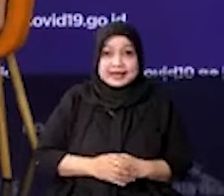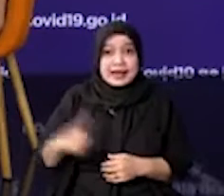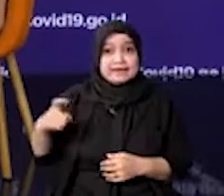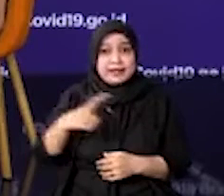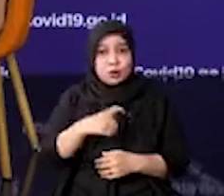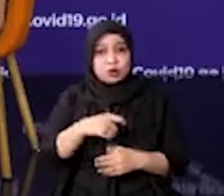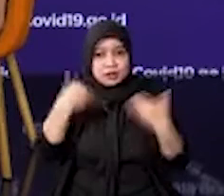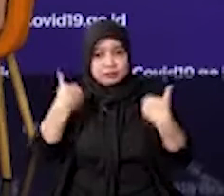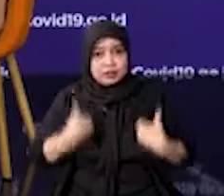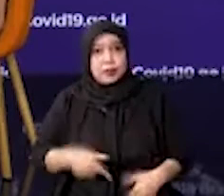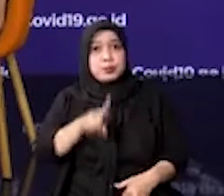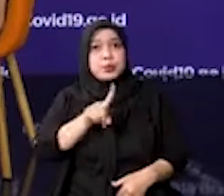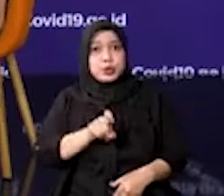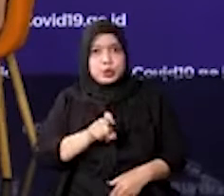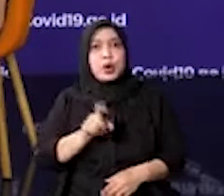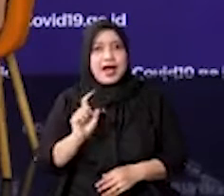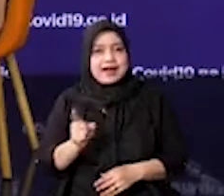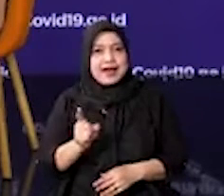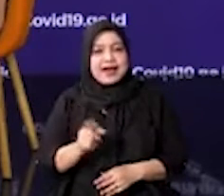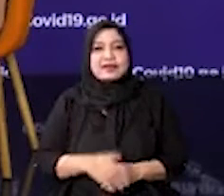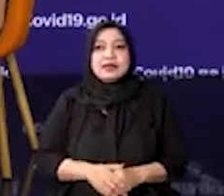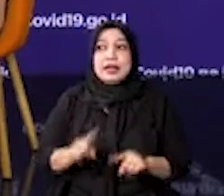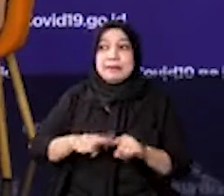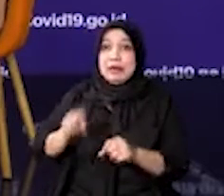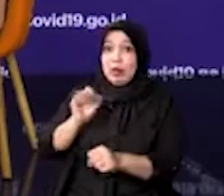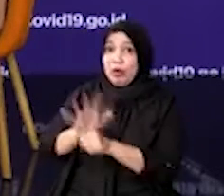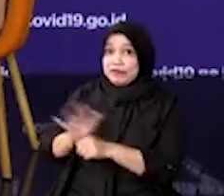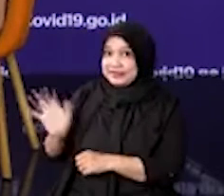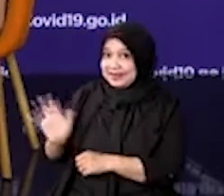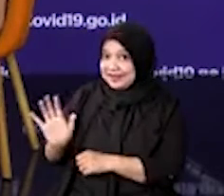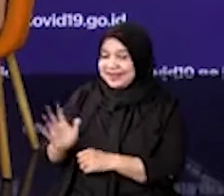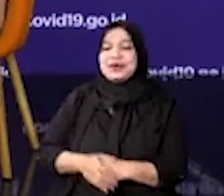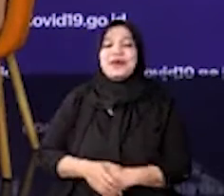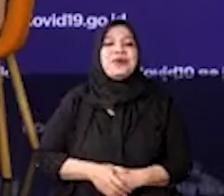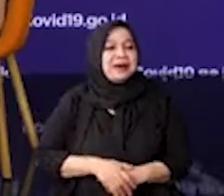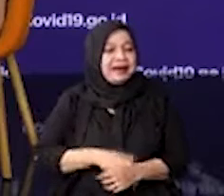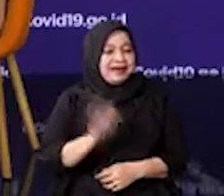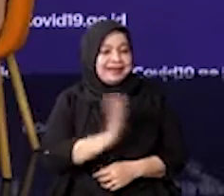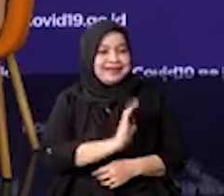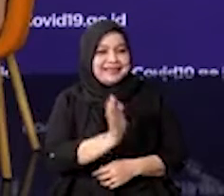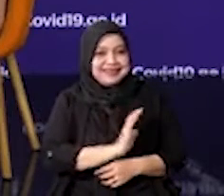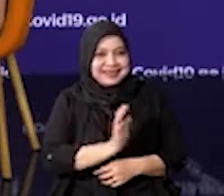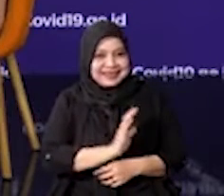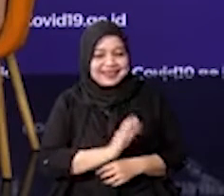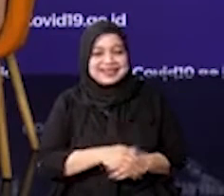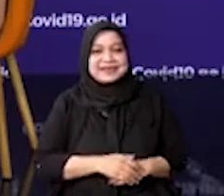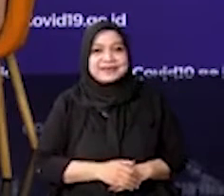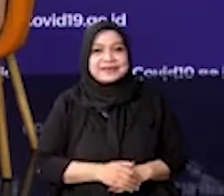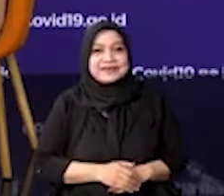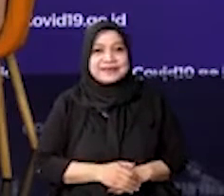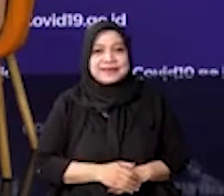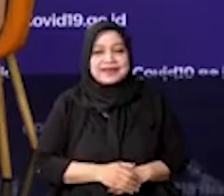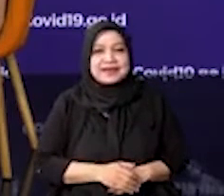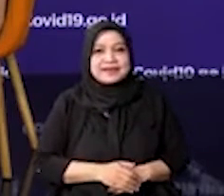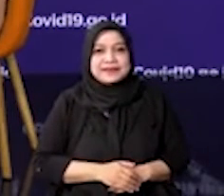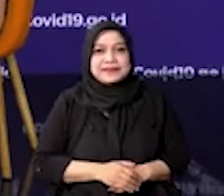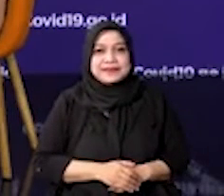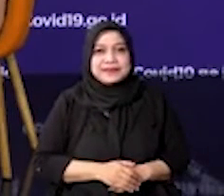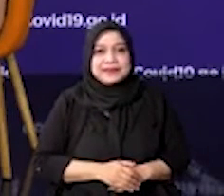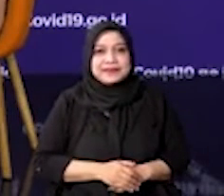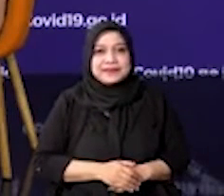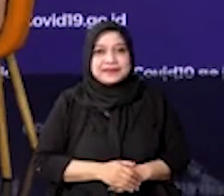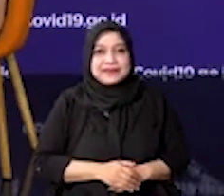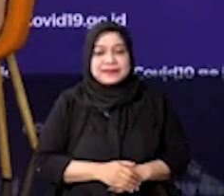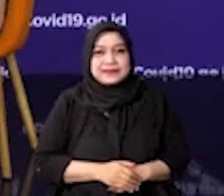DK ada virus juga yang dibutuhkan dalam diri kita He tapi kalau covid tidak ya ya kalau covid boleh dikatakan begini